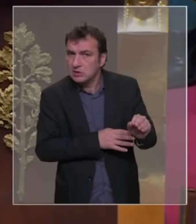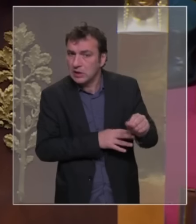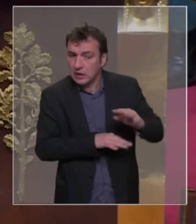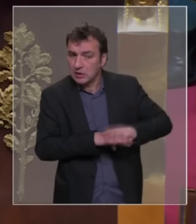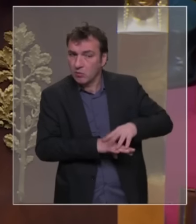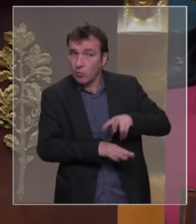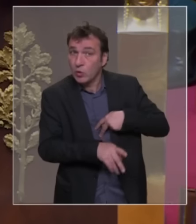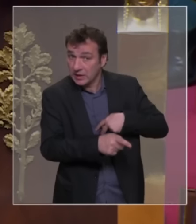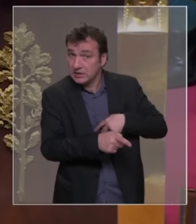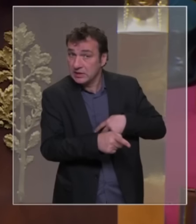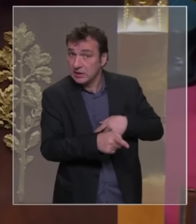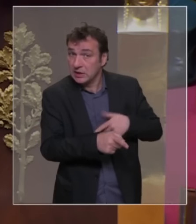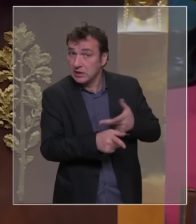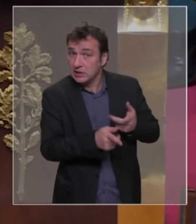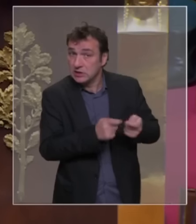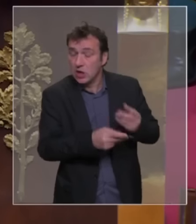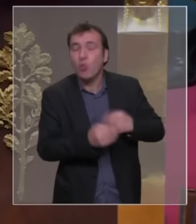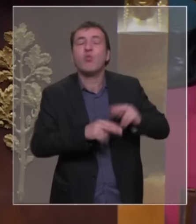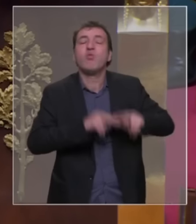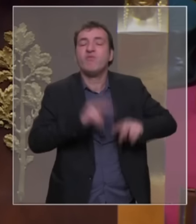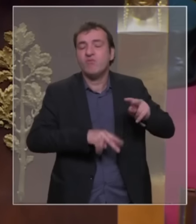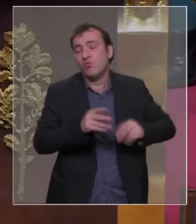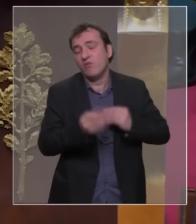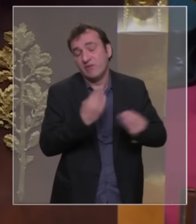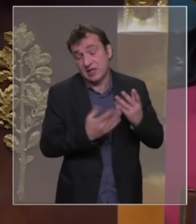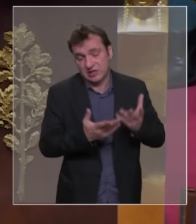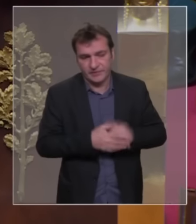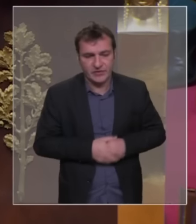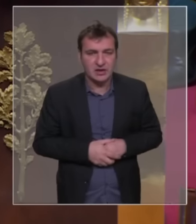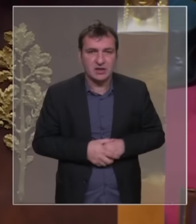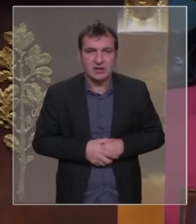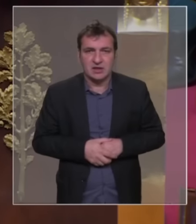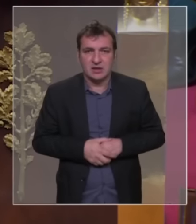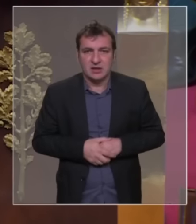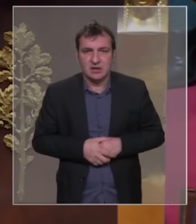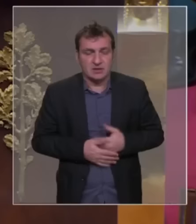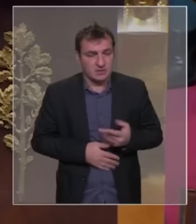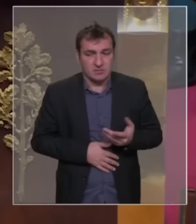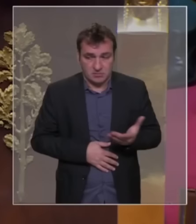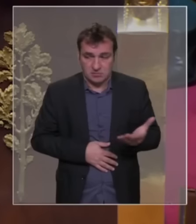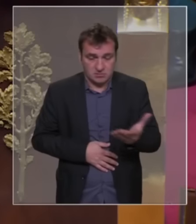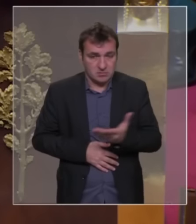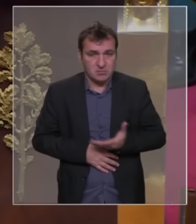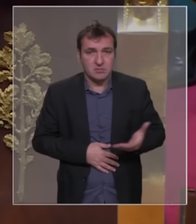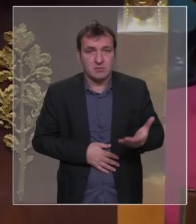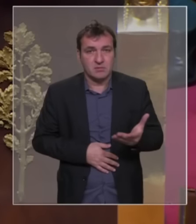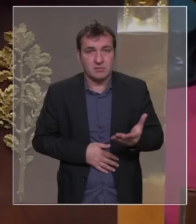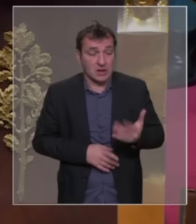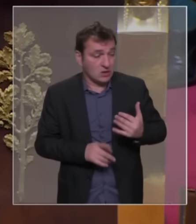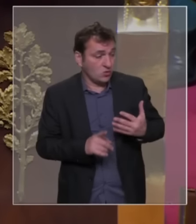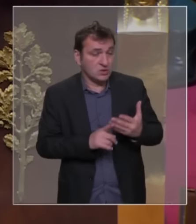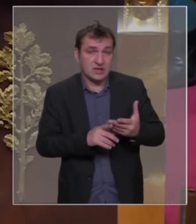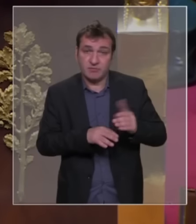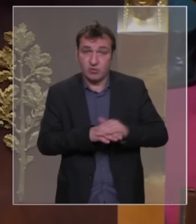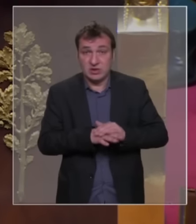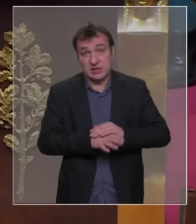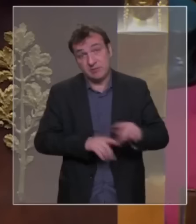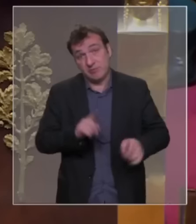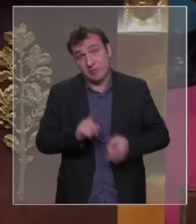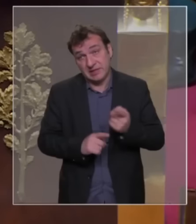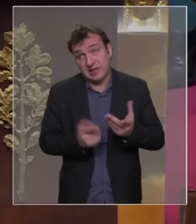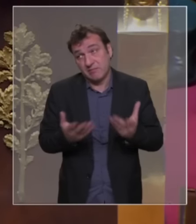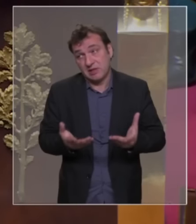quartier ou dans mon village? Pour répondre à ces questions, dans le contexte politique particulier où nous